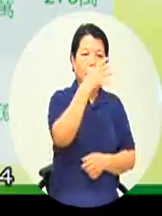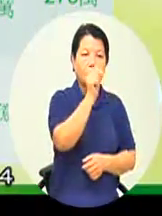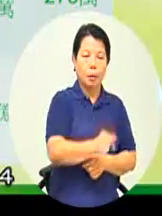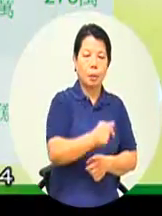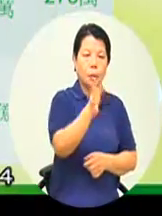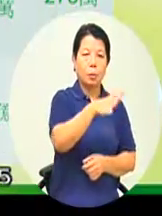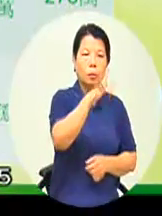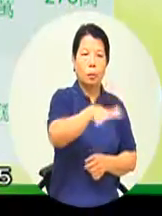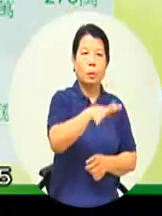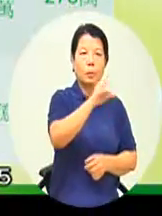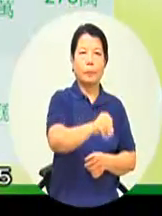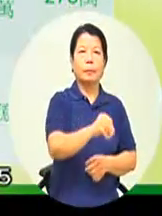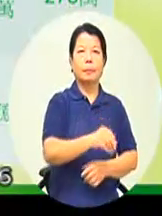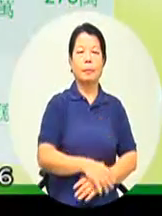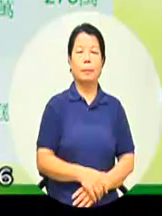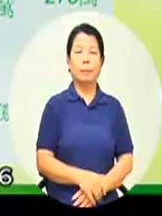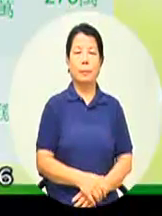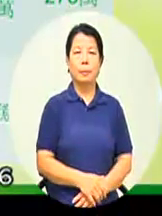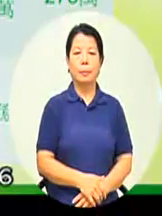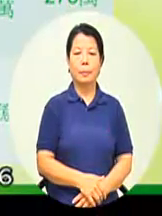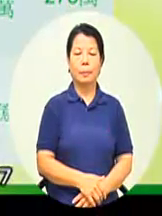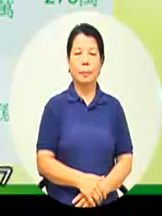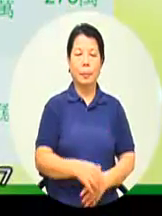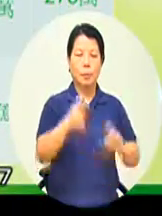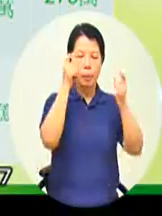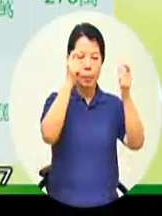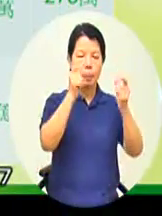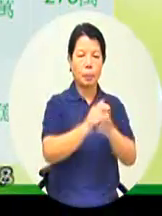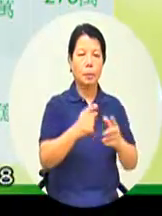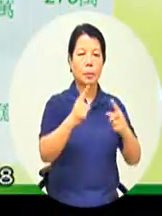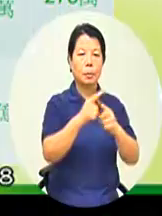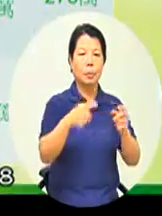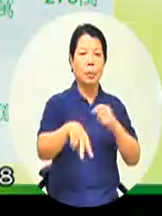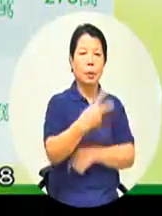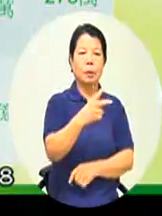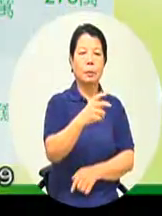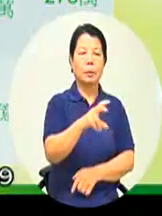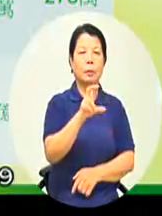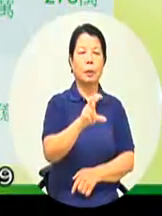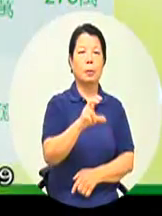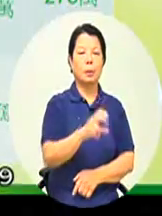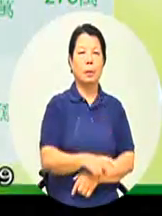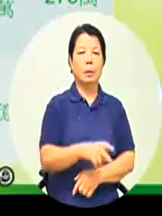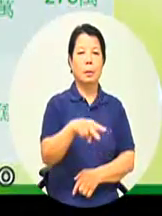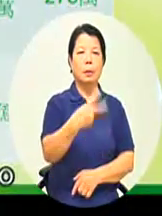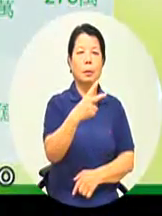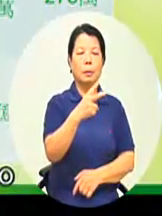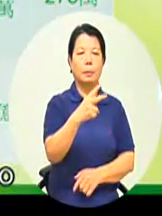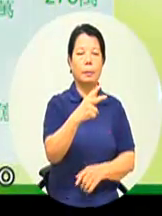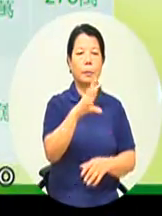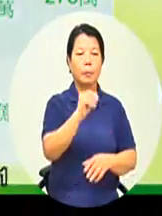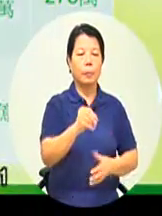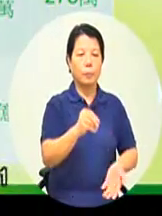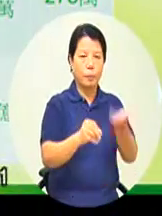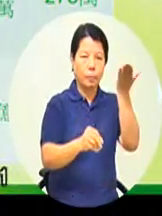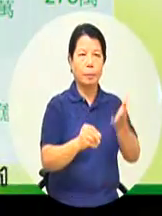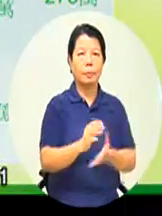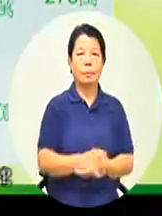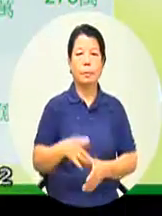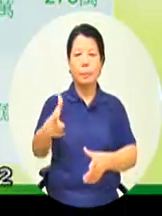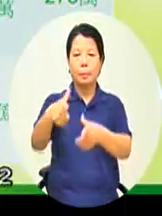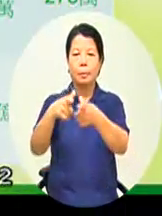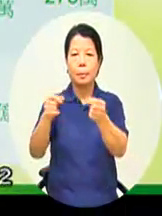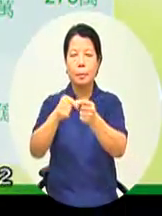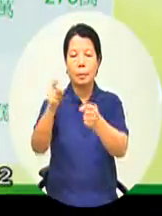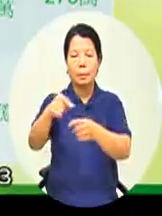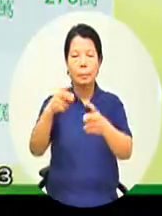4亿5000万，咱公司人口278万。哦，小樽呢，一个小小的